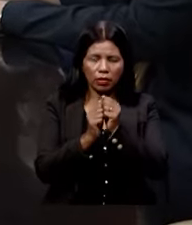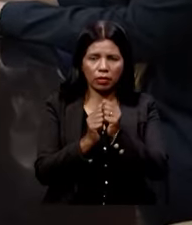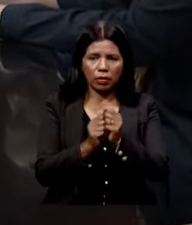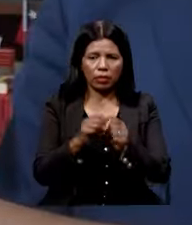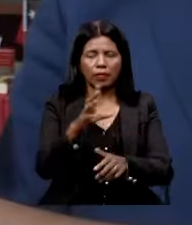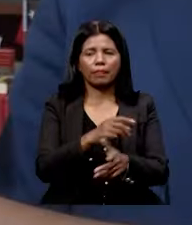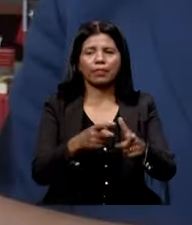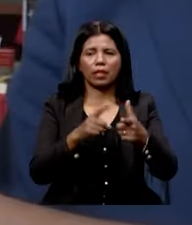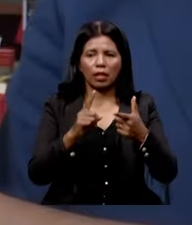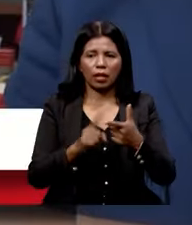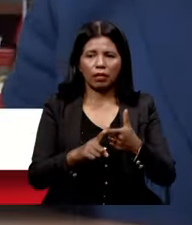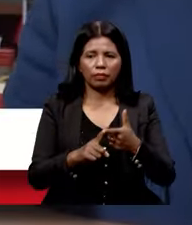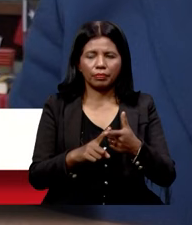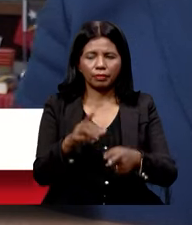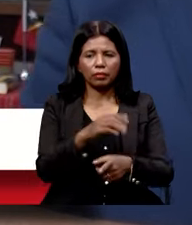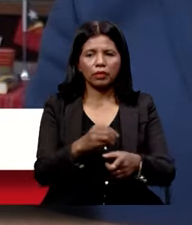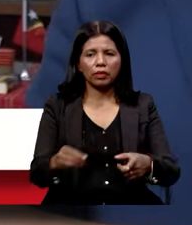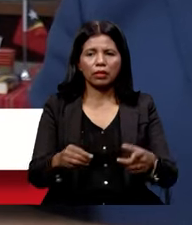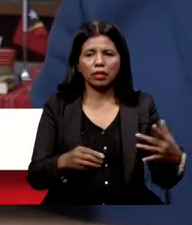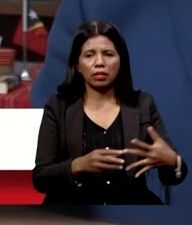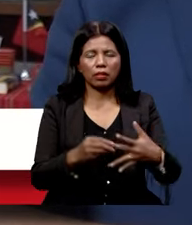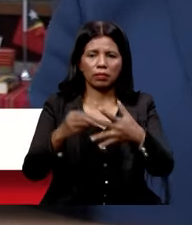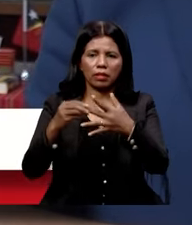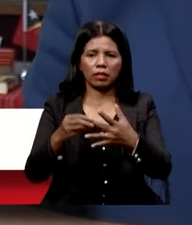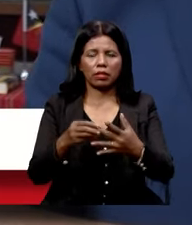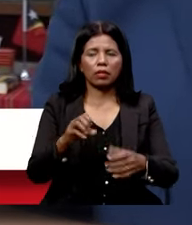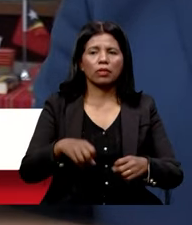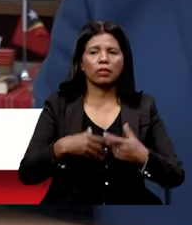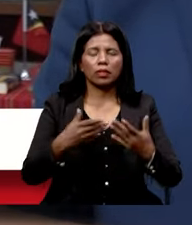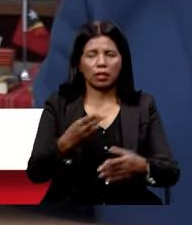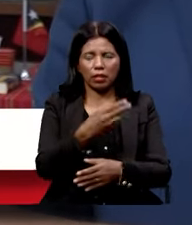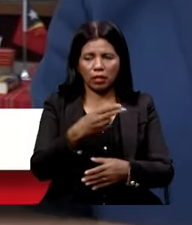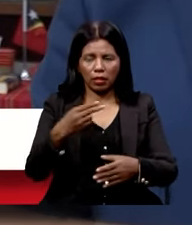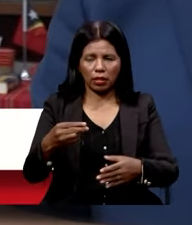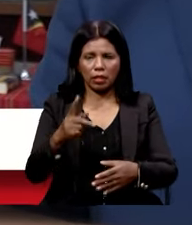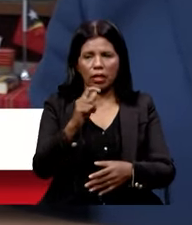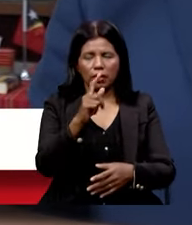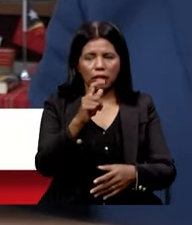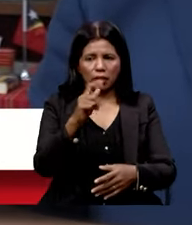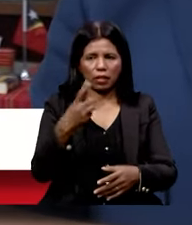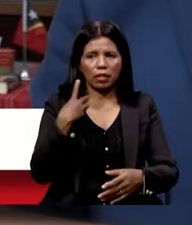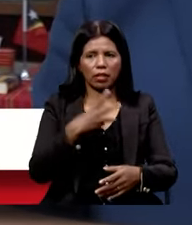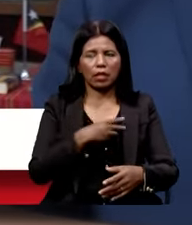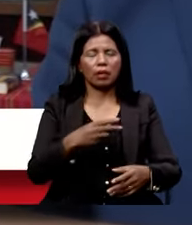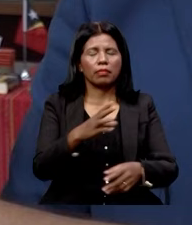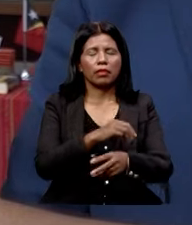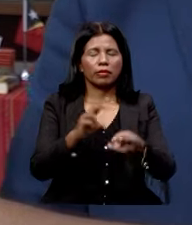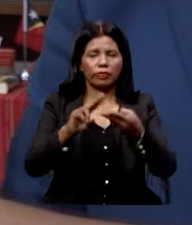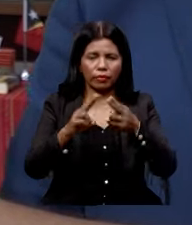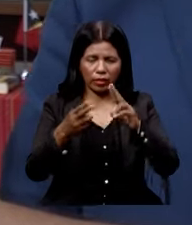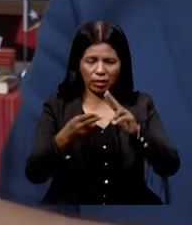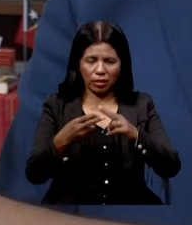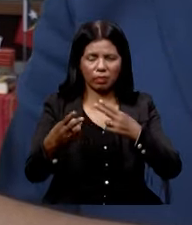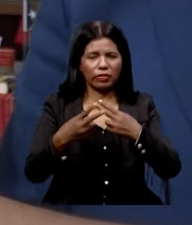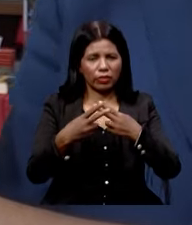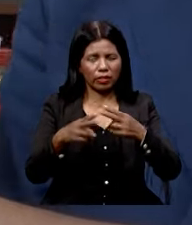Menteri dan jajarannya ini khususnya adalah kira-kira Indonesia khususnya NTT, karena kami tetangga sekali ya, yang paling terdekat